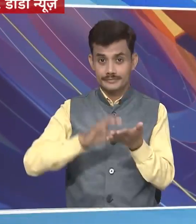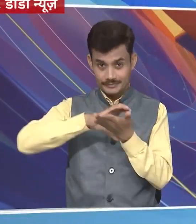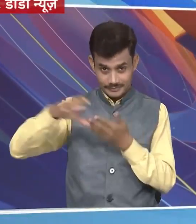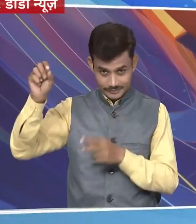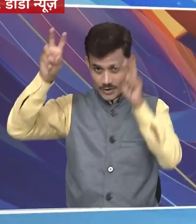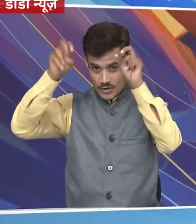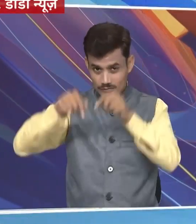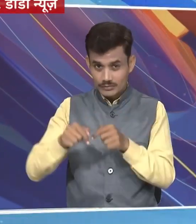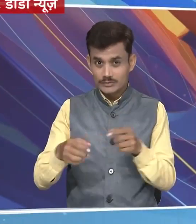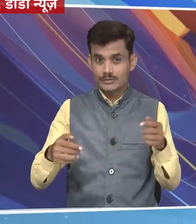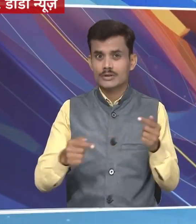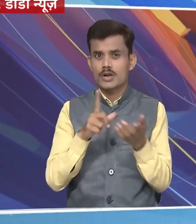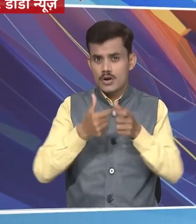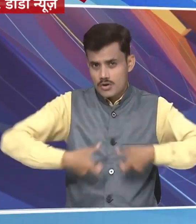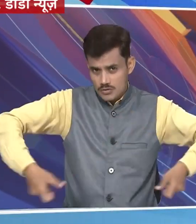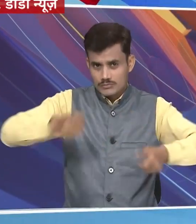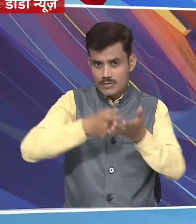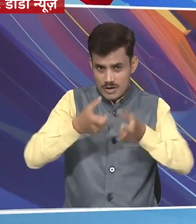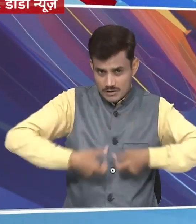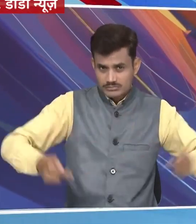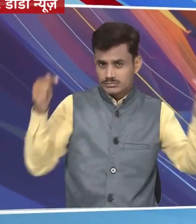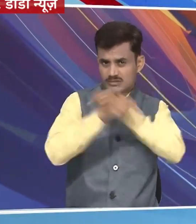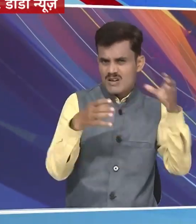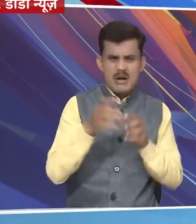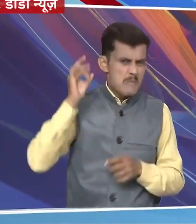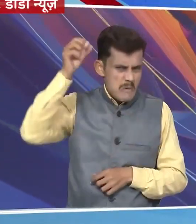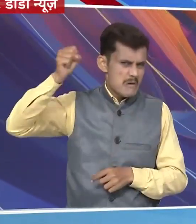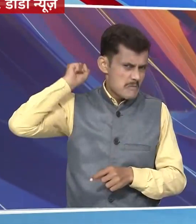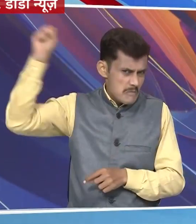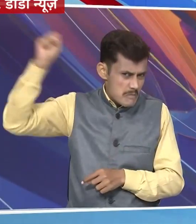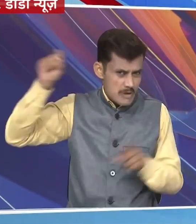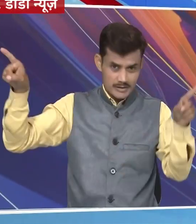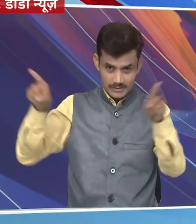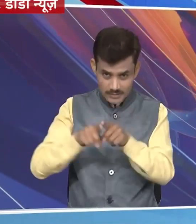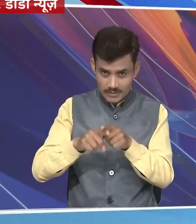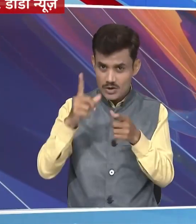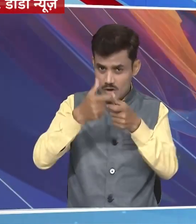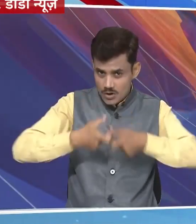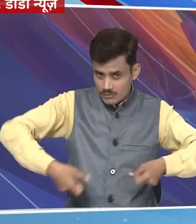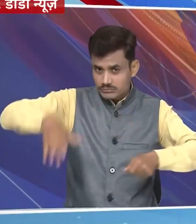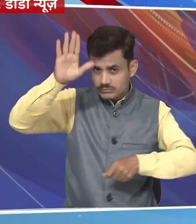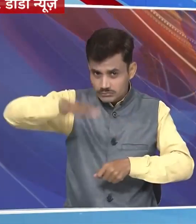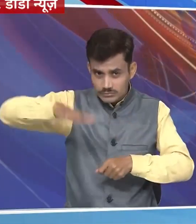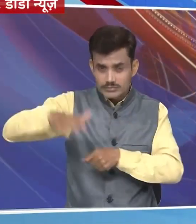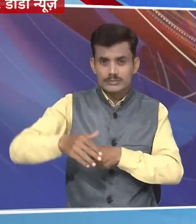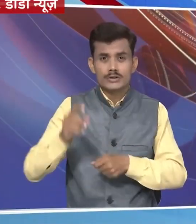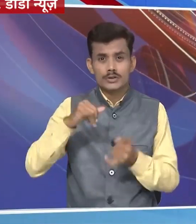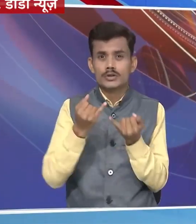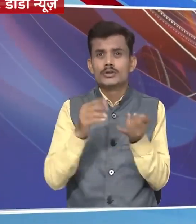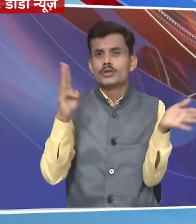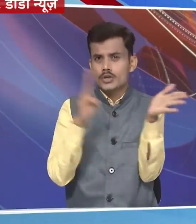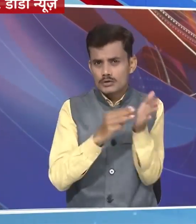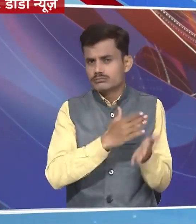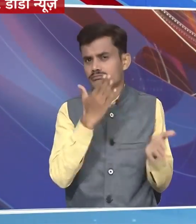मणिपुर मुद्दे पर दोनों सदनों में आज भी विपक्ष का हंगामा जारी रहा, जिसके चलते दोनों सदनों की कार्यवाही सोमवार तक के